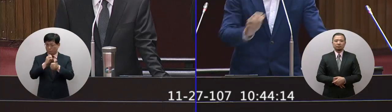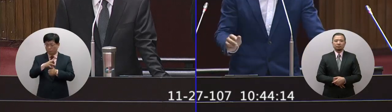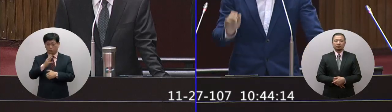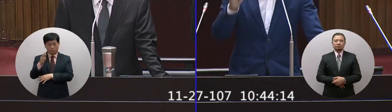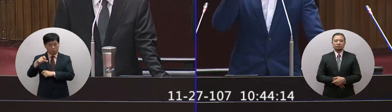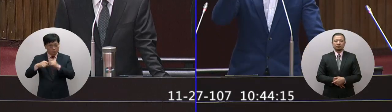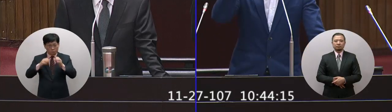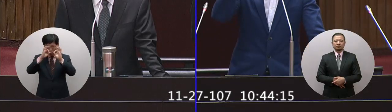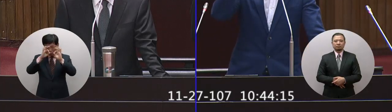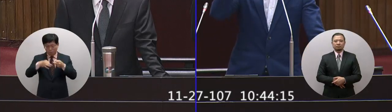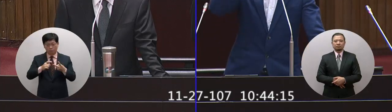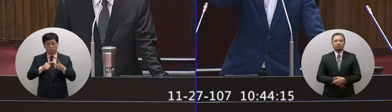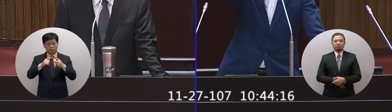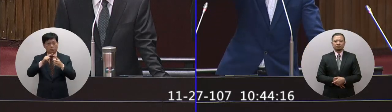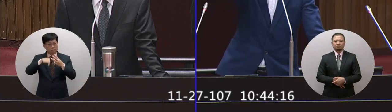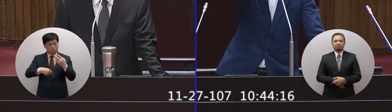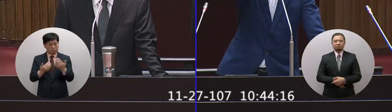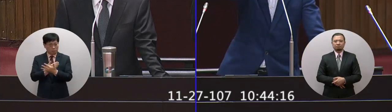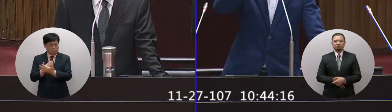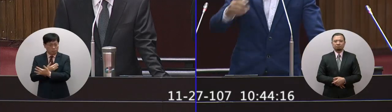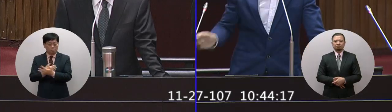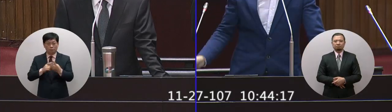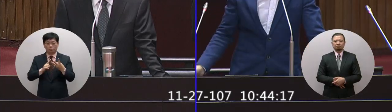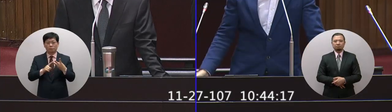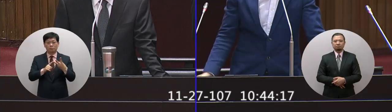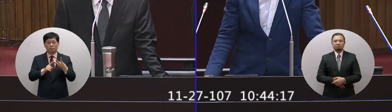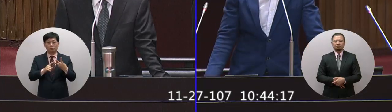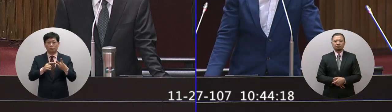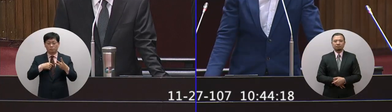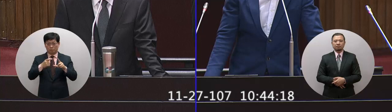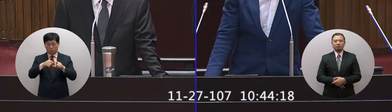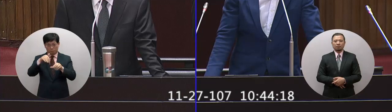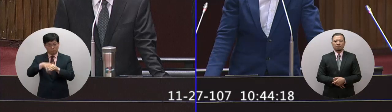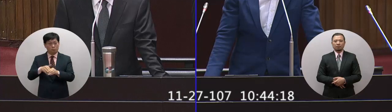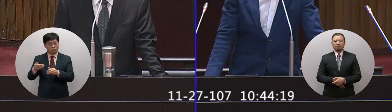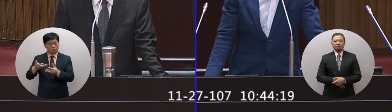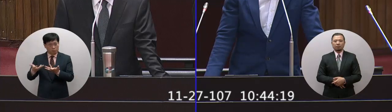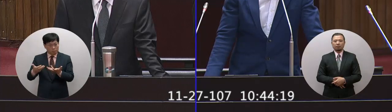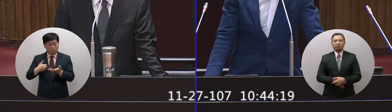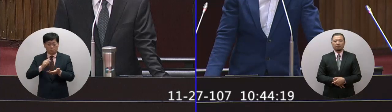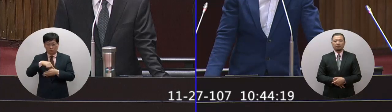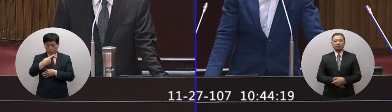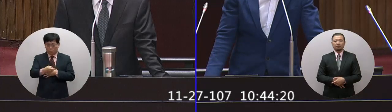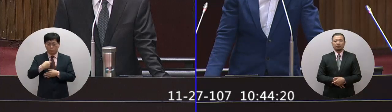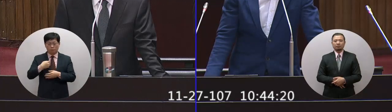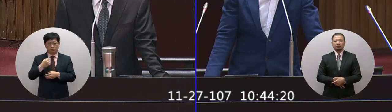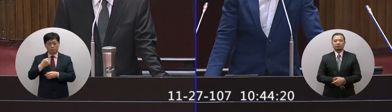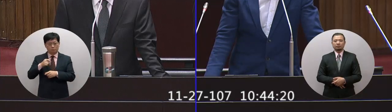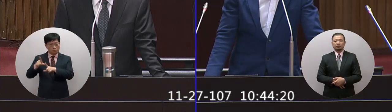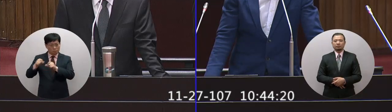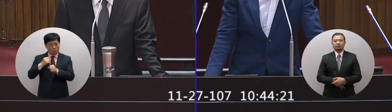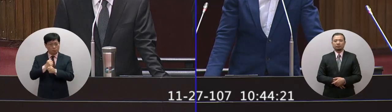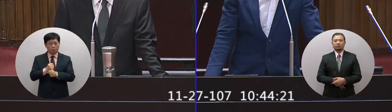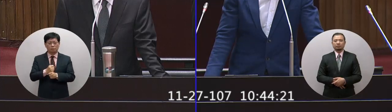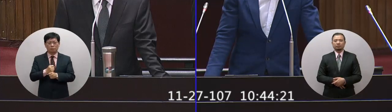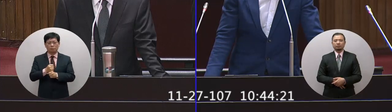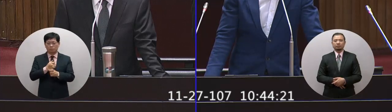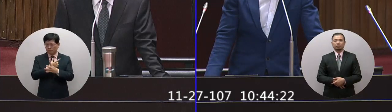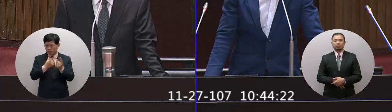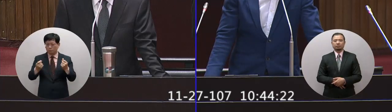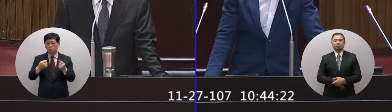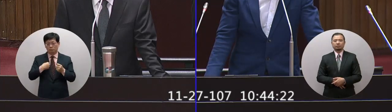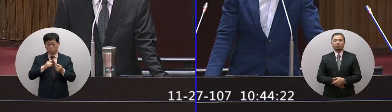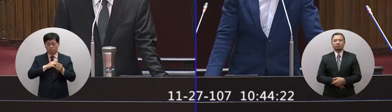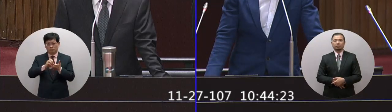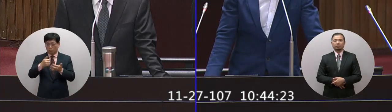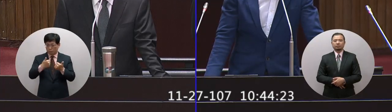策的检讨，然后人事的必要调整，以及这个公投案的后续的工作，这应该都是我